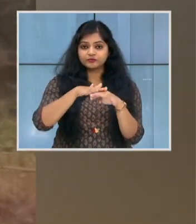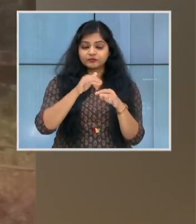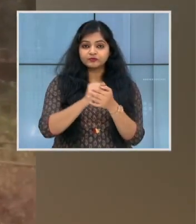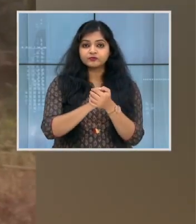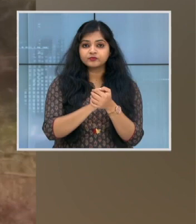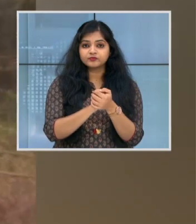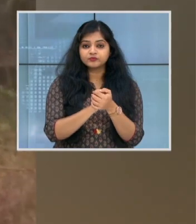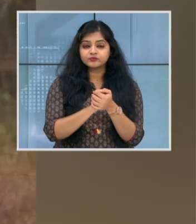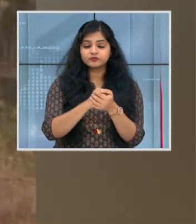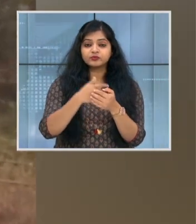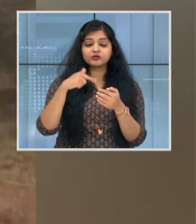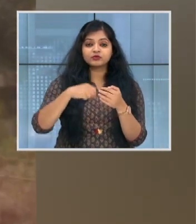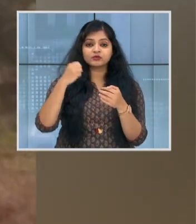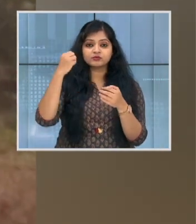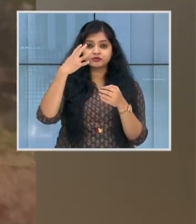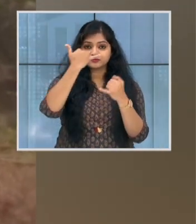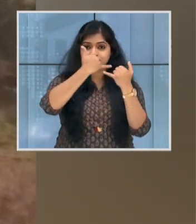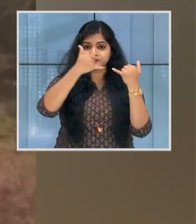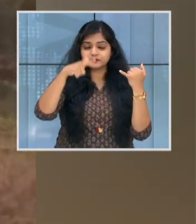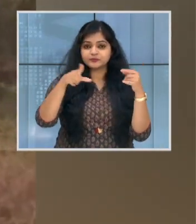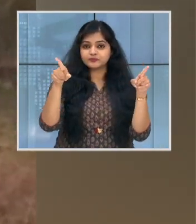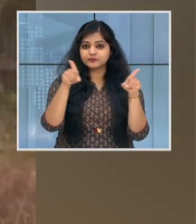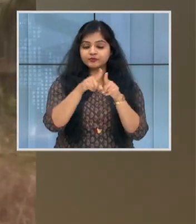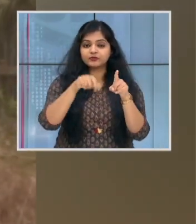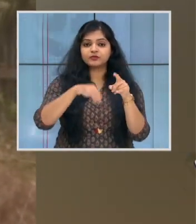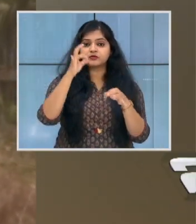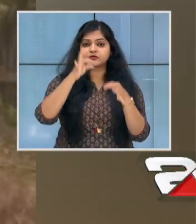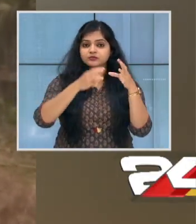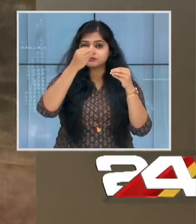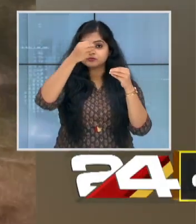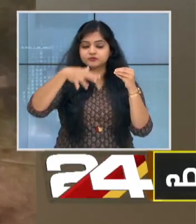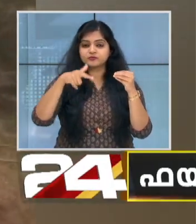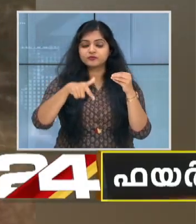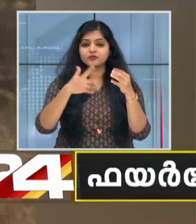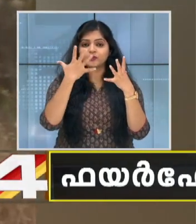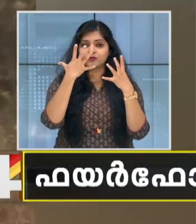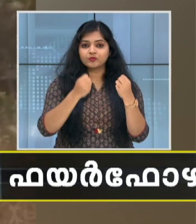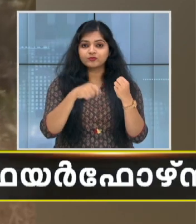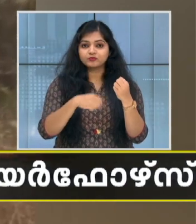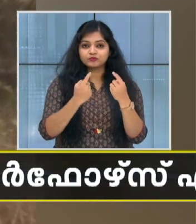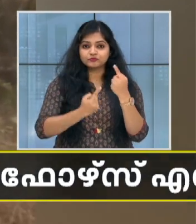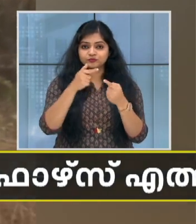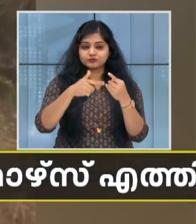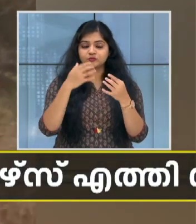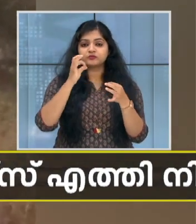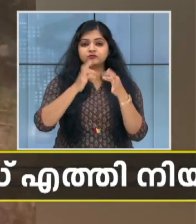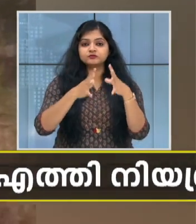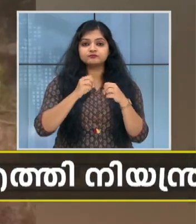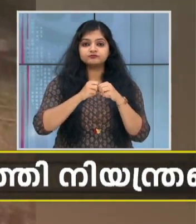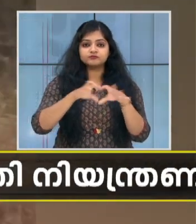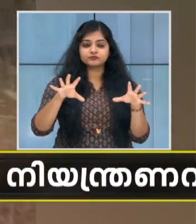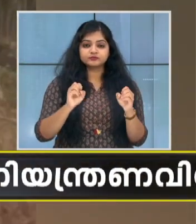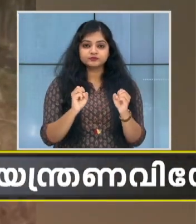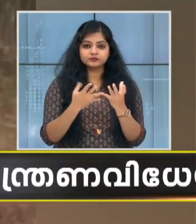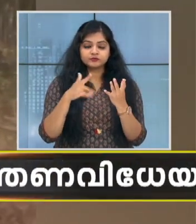ഘട്ടത്തിൽ അവരുടെ മുകളിലൂടെ പോവുകയായിരുന്ന വൈദ്യുതി ലൈനിൽ നിന്നാണ് ഈ തീപിടുത്തം ഉണ്ടാവുകയും വൈക്കോൽ കുനയിലേക്ക് തീ പടരുകയും